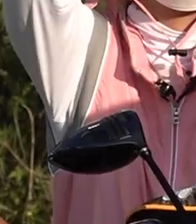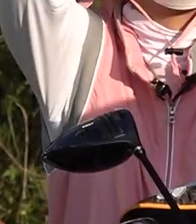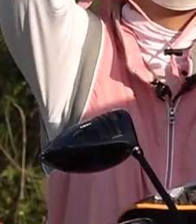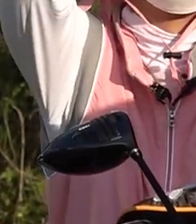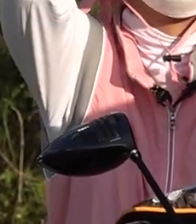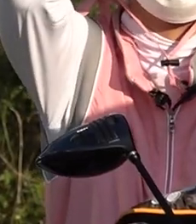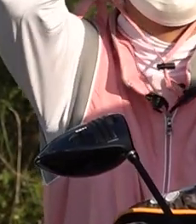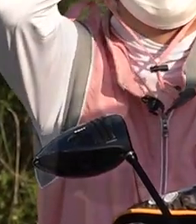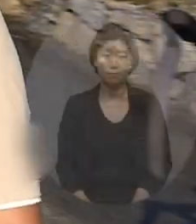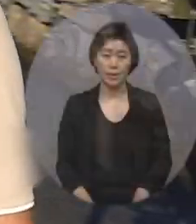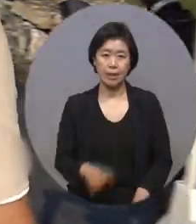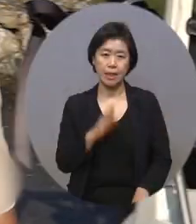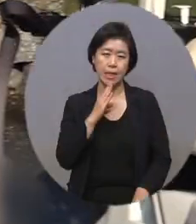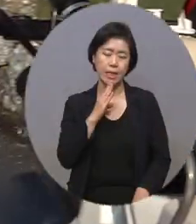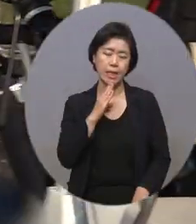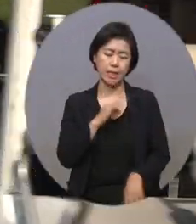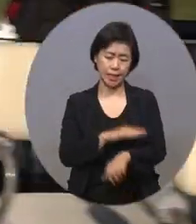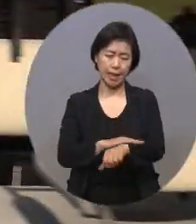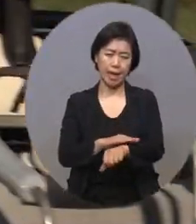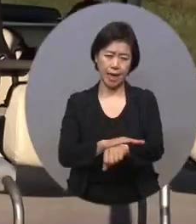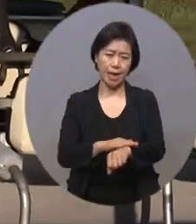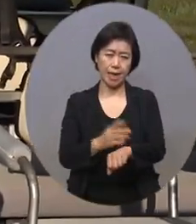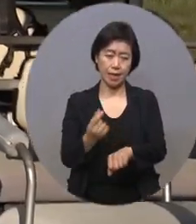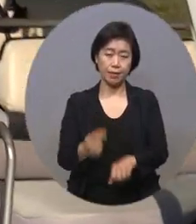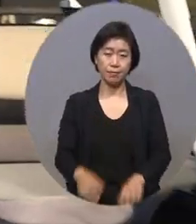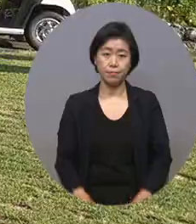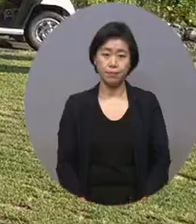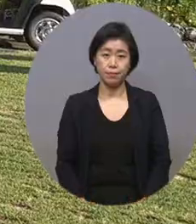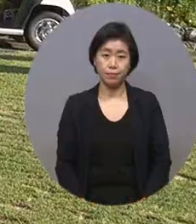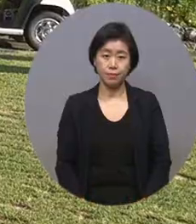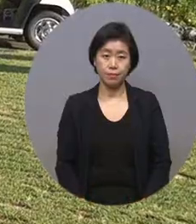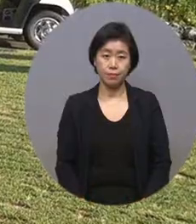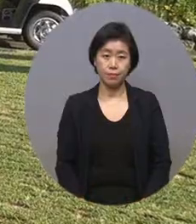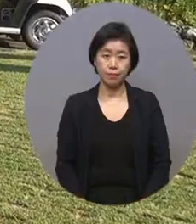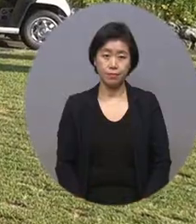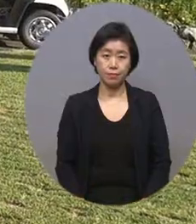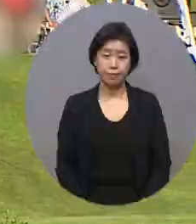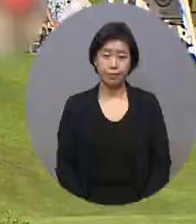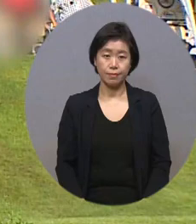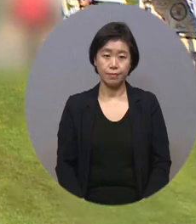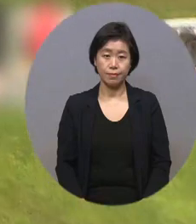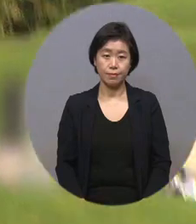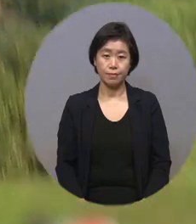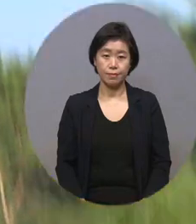아 잘 친다. 아 나이스. 야 들어가 있다. 야. 야!